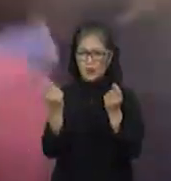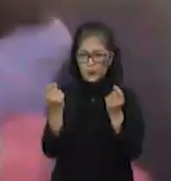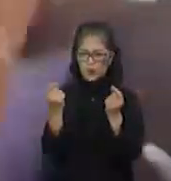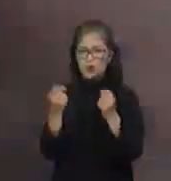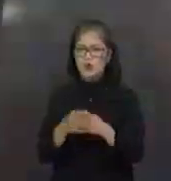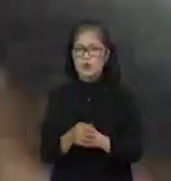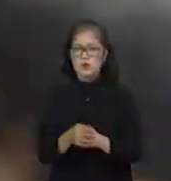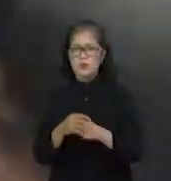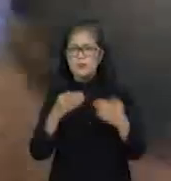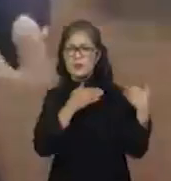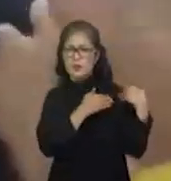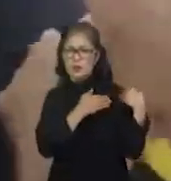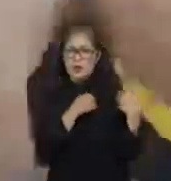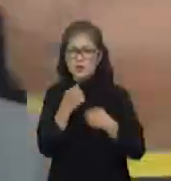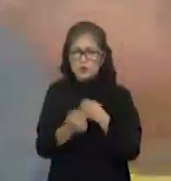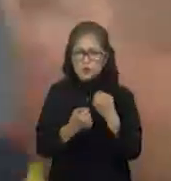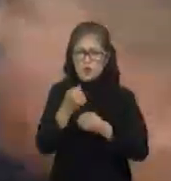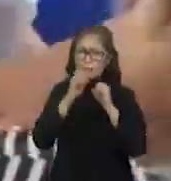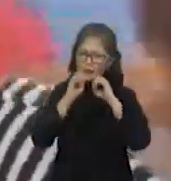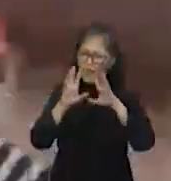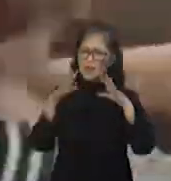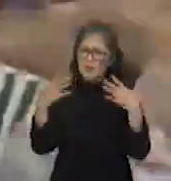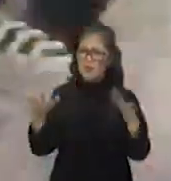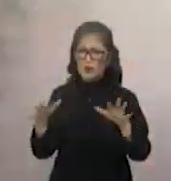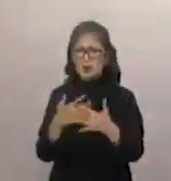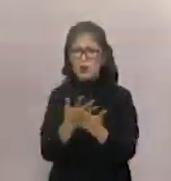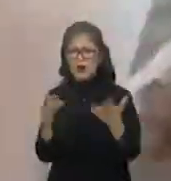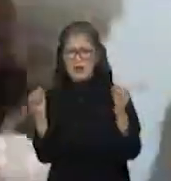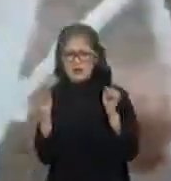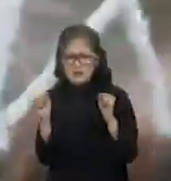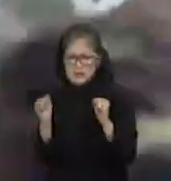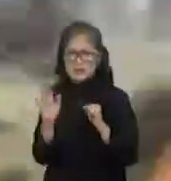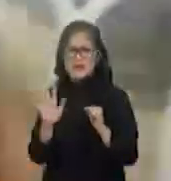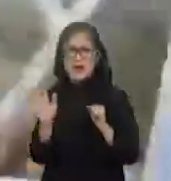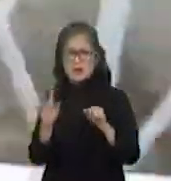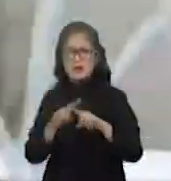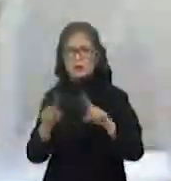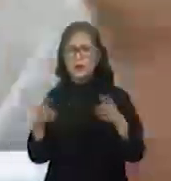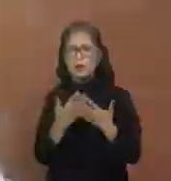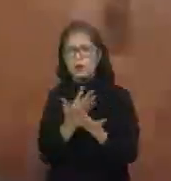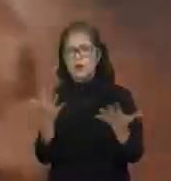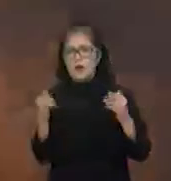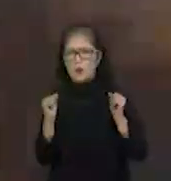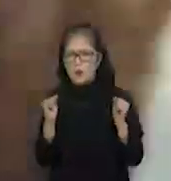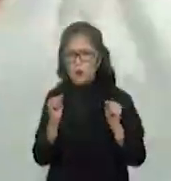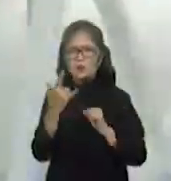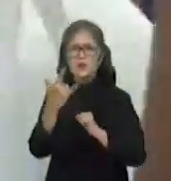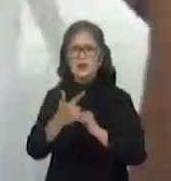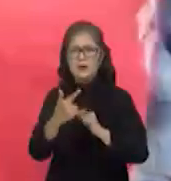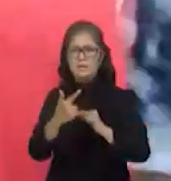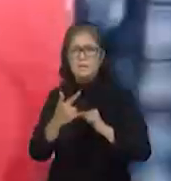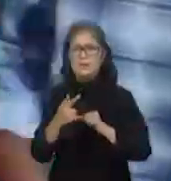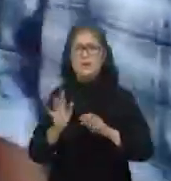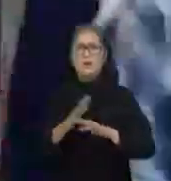Meski petugas telah berulang kali mengingatkan warga agar tak saling dorong, namun aksi berdesakan tak terhindarkan lantaran warga tidak sabar